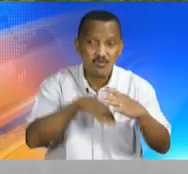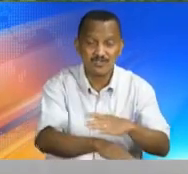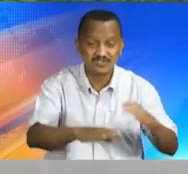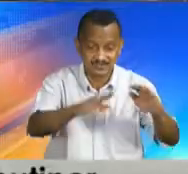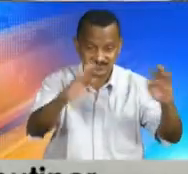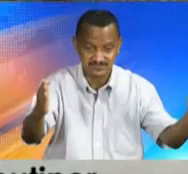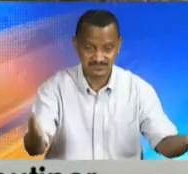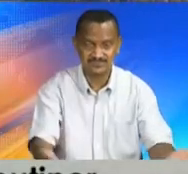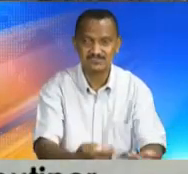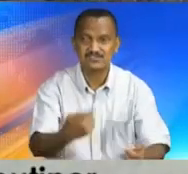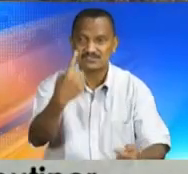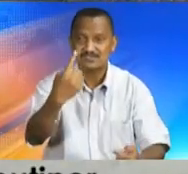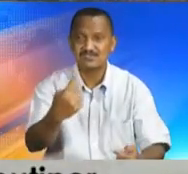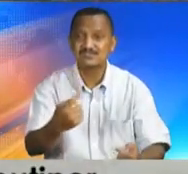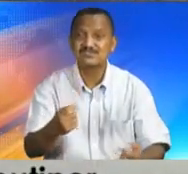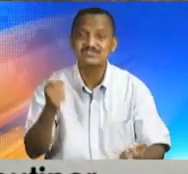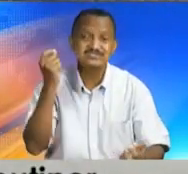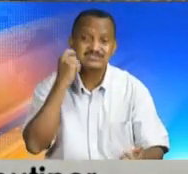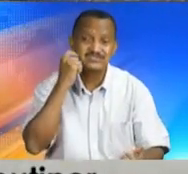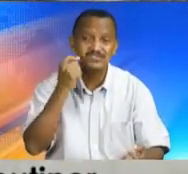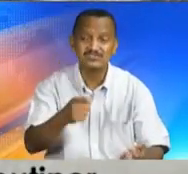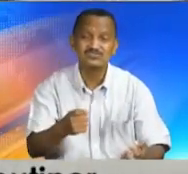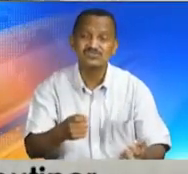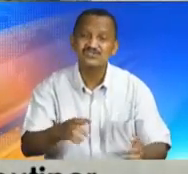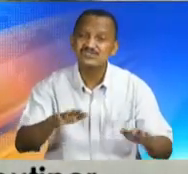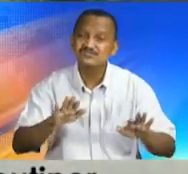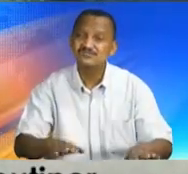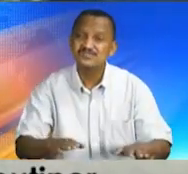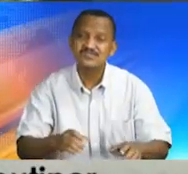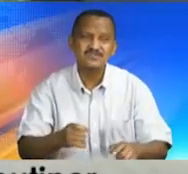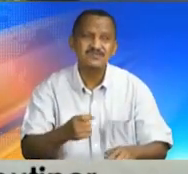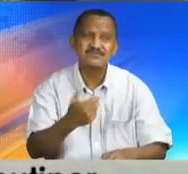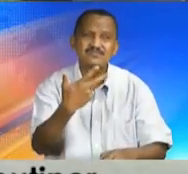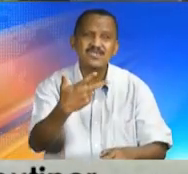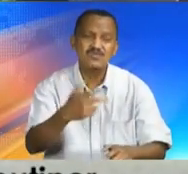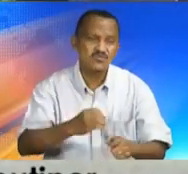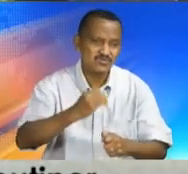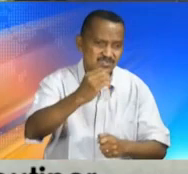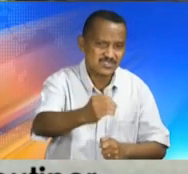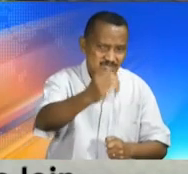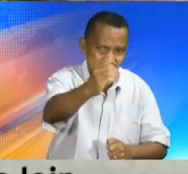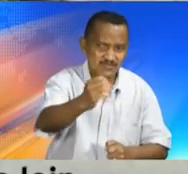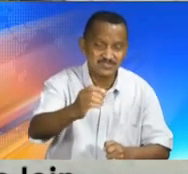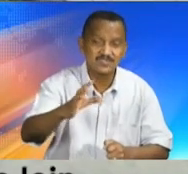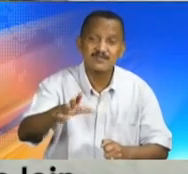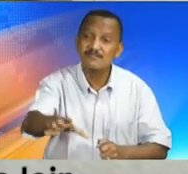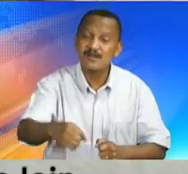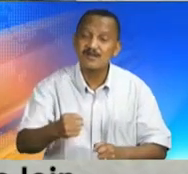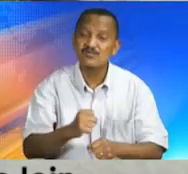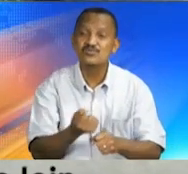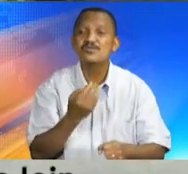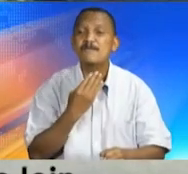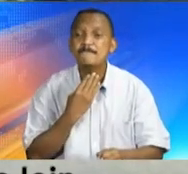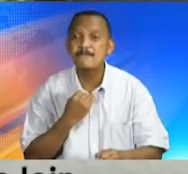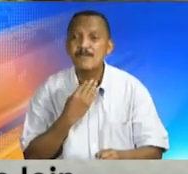rotsy ray. Ny tantely zany dia tonga somary lavitra any satria tonga hatrany amin'ny 3 km zany ny tantely makamaminy.